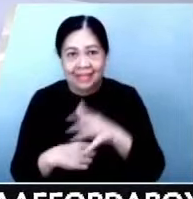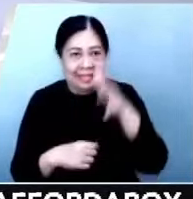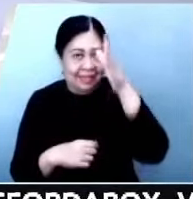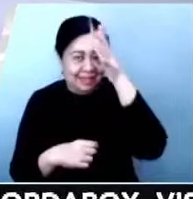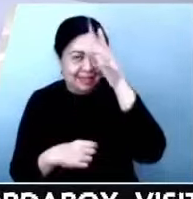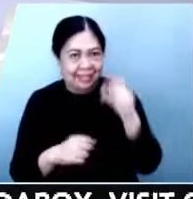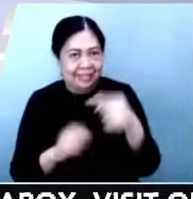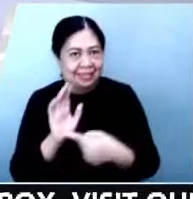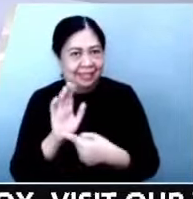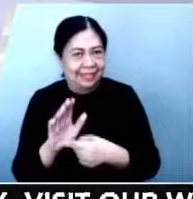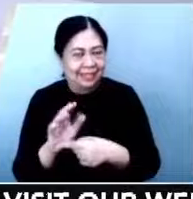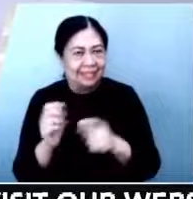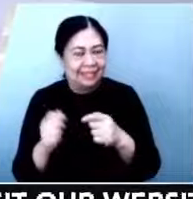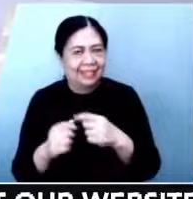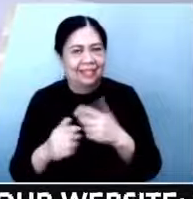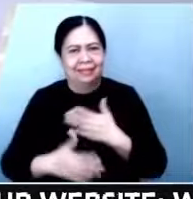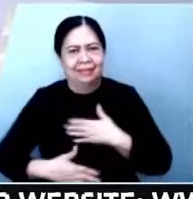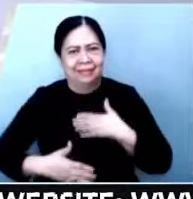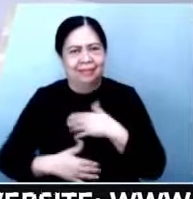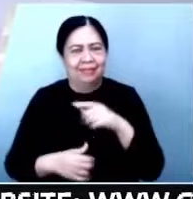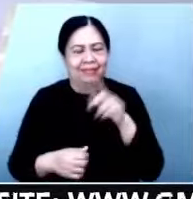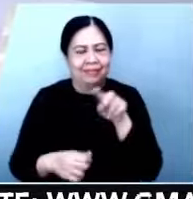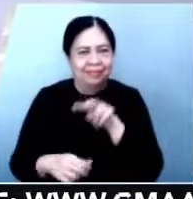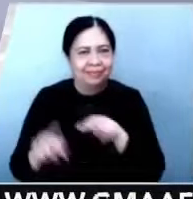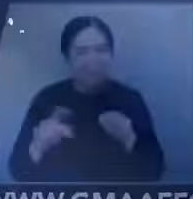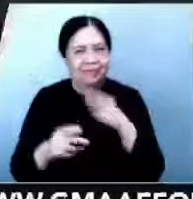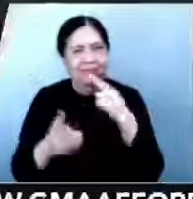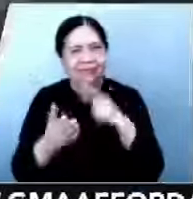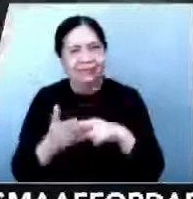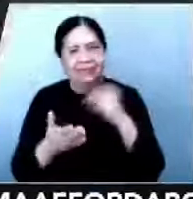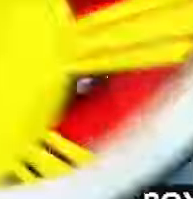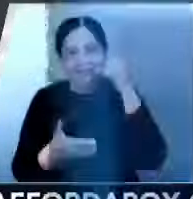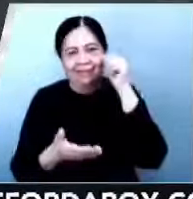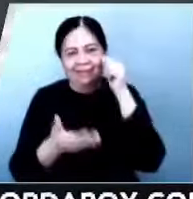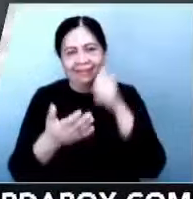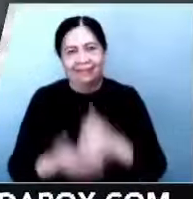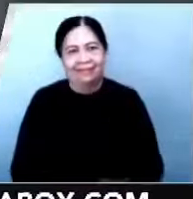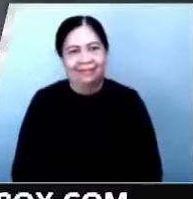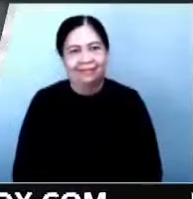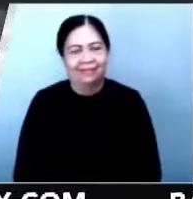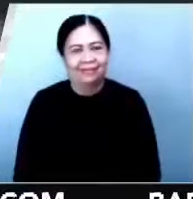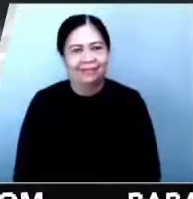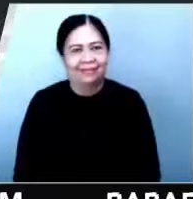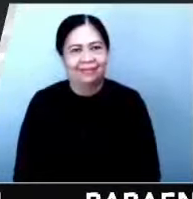na kinaaliwan din online sa report ni Jonathan Andal.